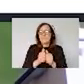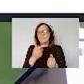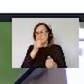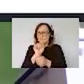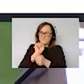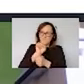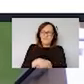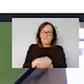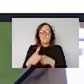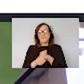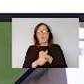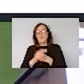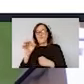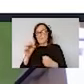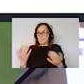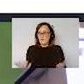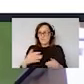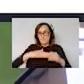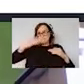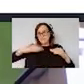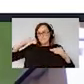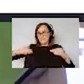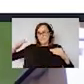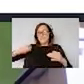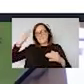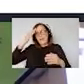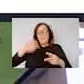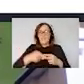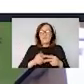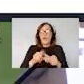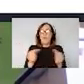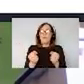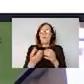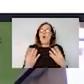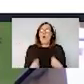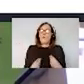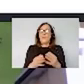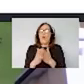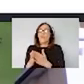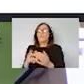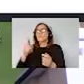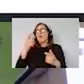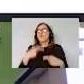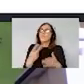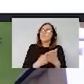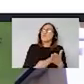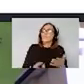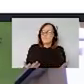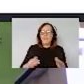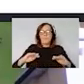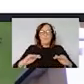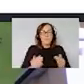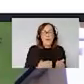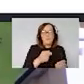to 70 i tutaj waha się to oczywiście z tym, że znam narzędzia, boję się odbioru czytelników, czytelniczek, no i tutaj w najmniejszej